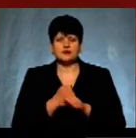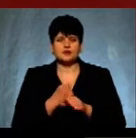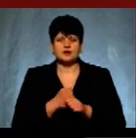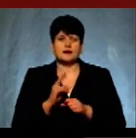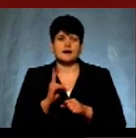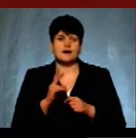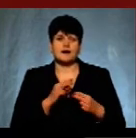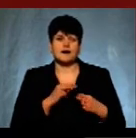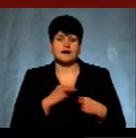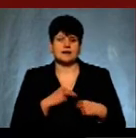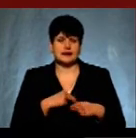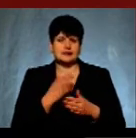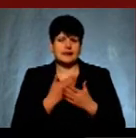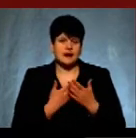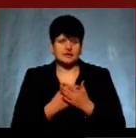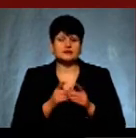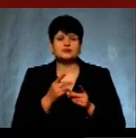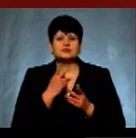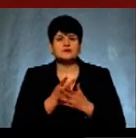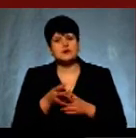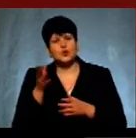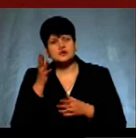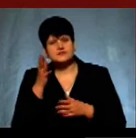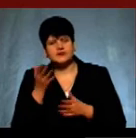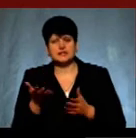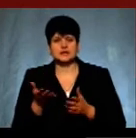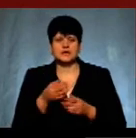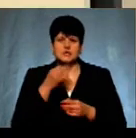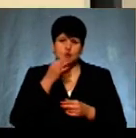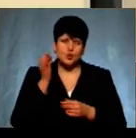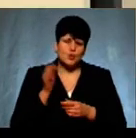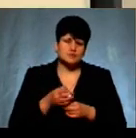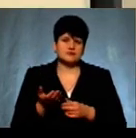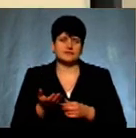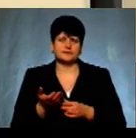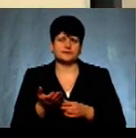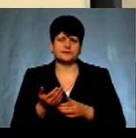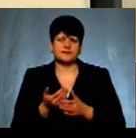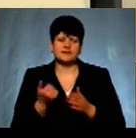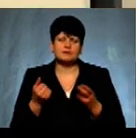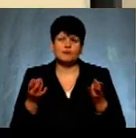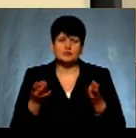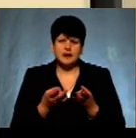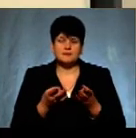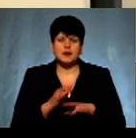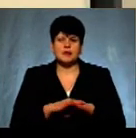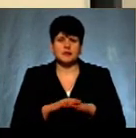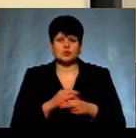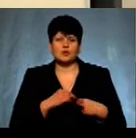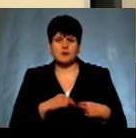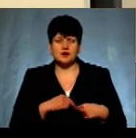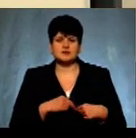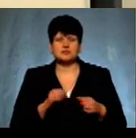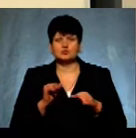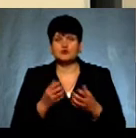він відштовхується? Від освіти людини, яка шукає роботу, від досвіду, від потреб ринку праці, чи, можливо, ще